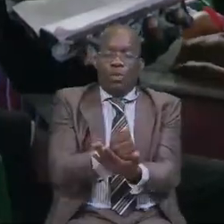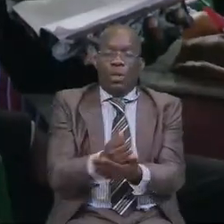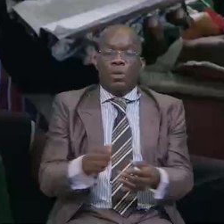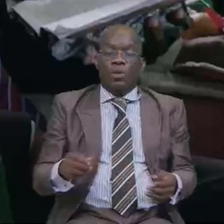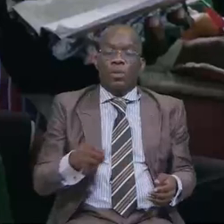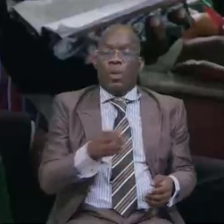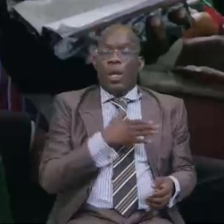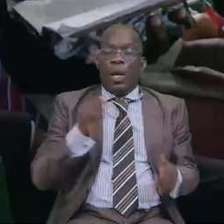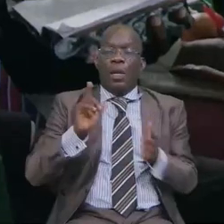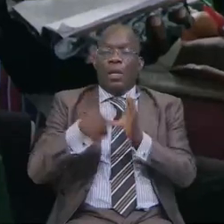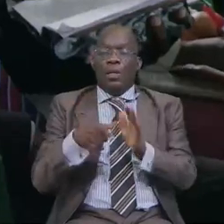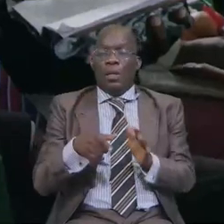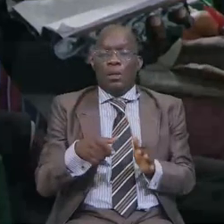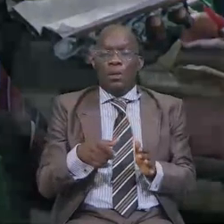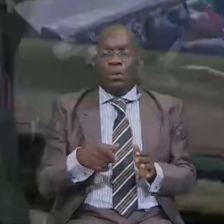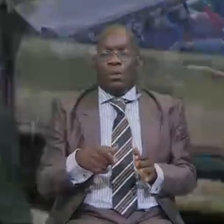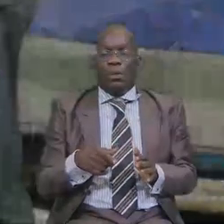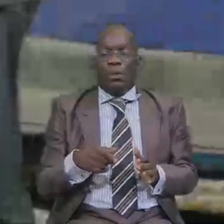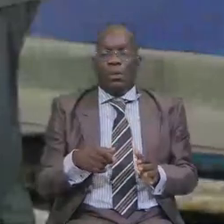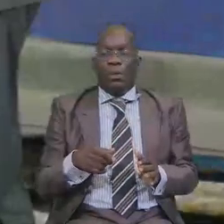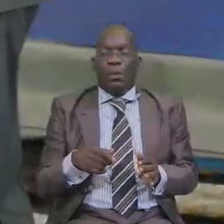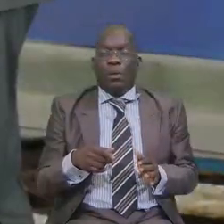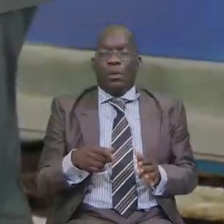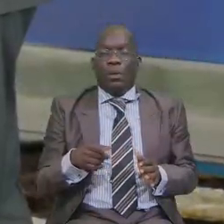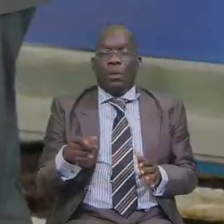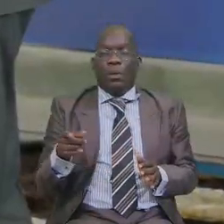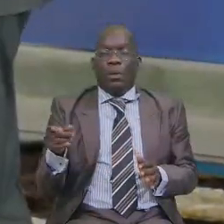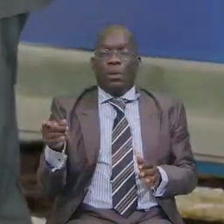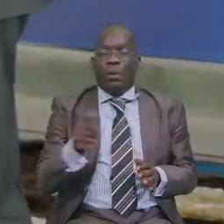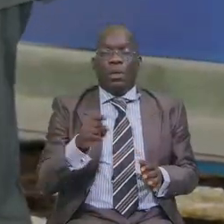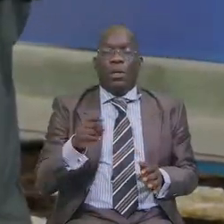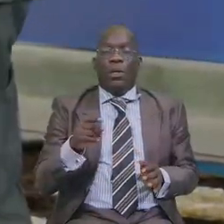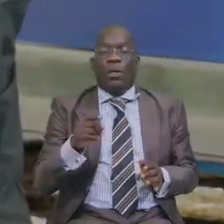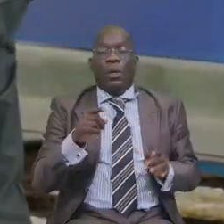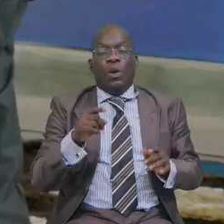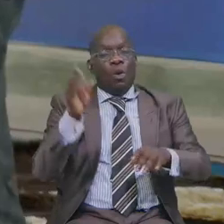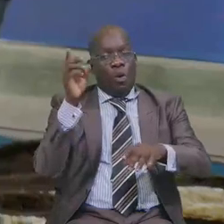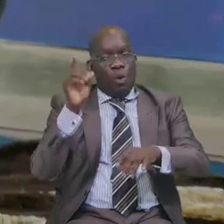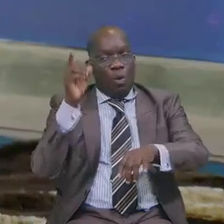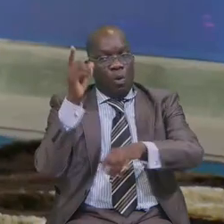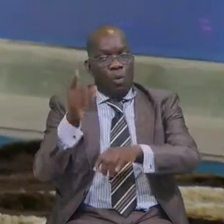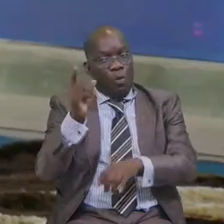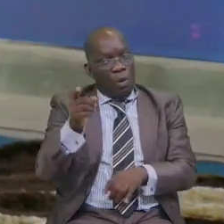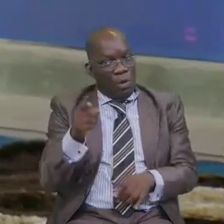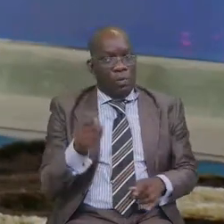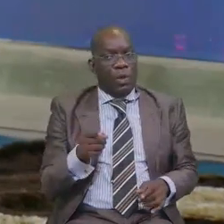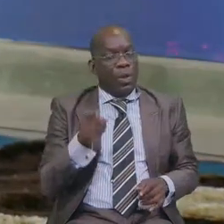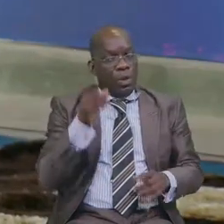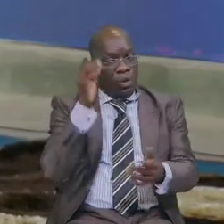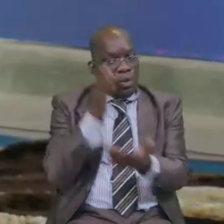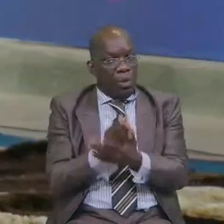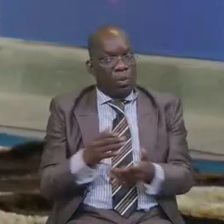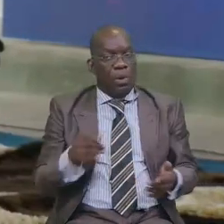Et finalement, ils m'ont averti à l'avance. Et ils ont dit, d'accord, continue.